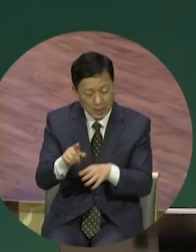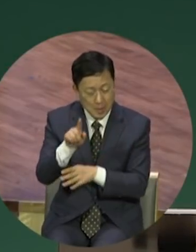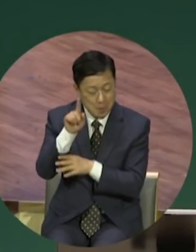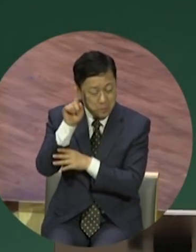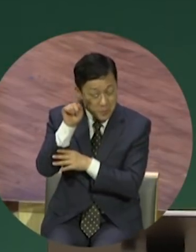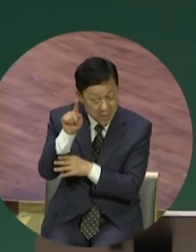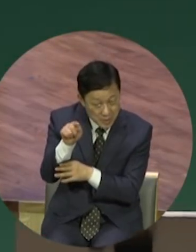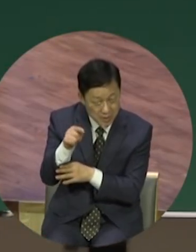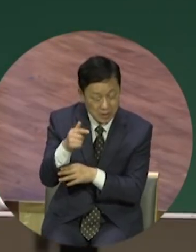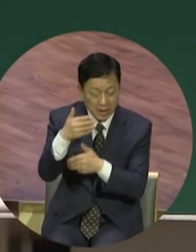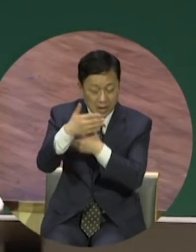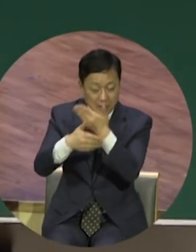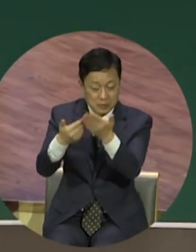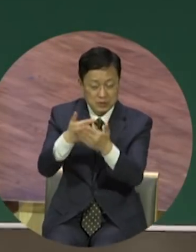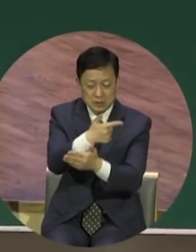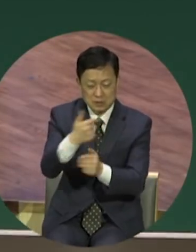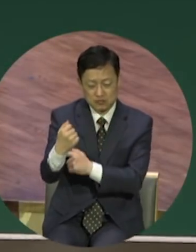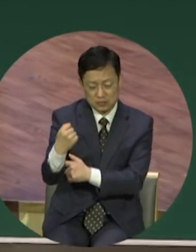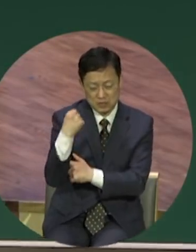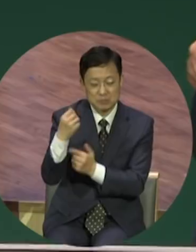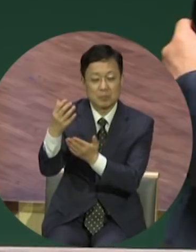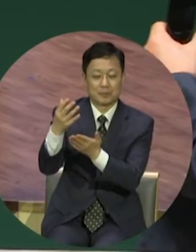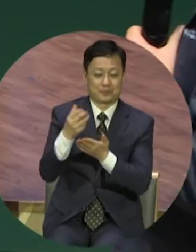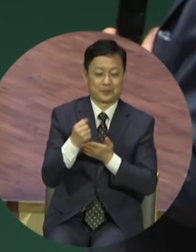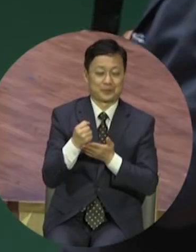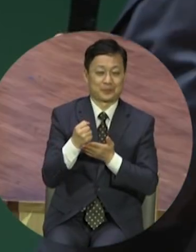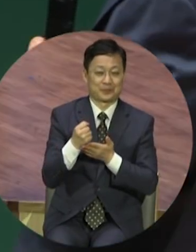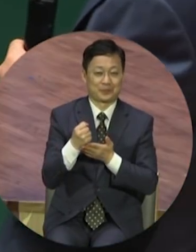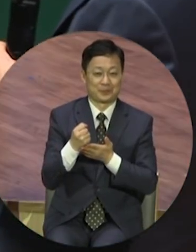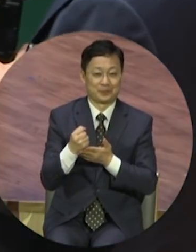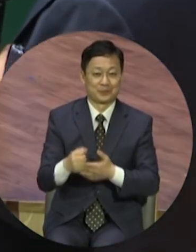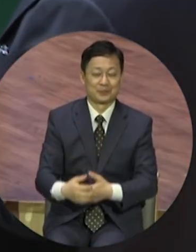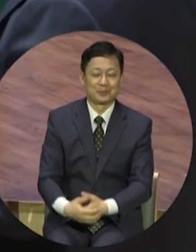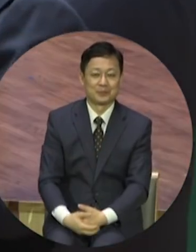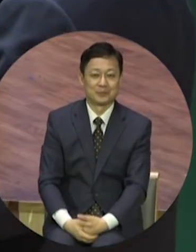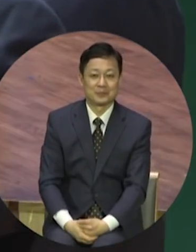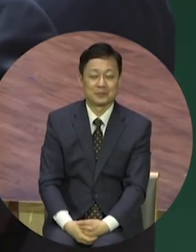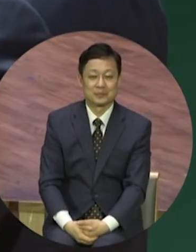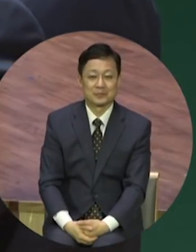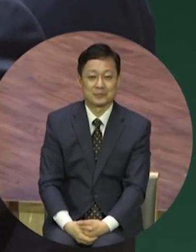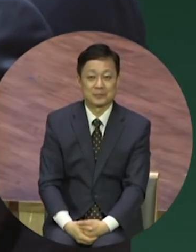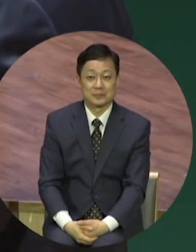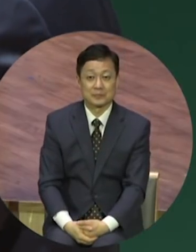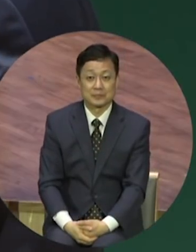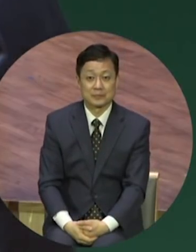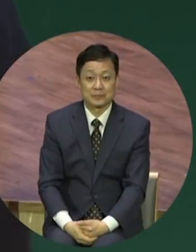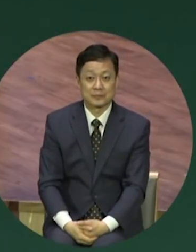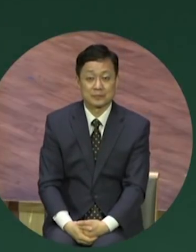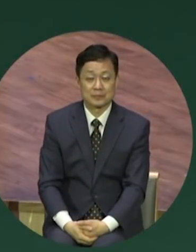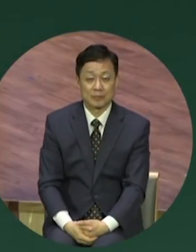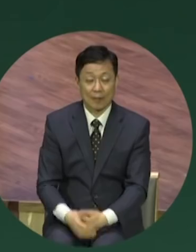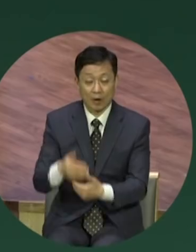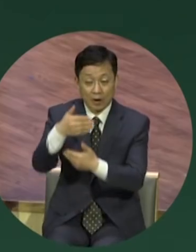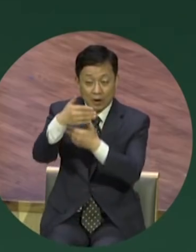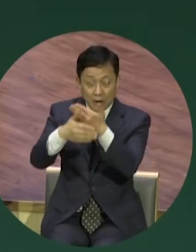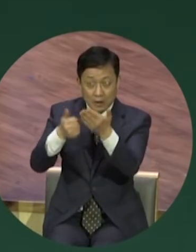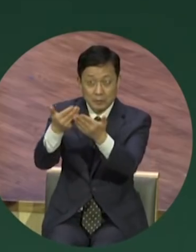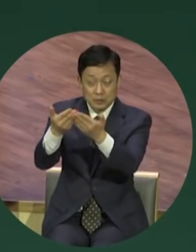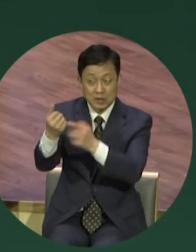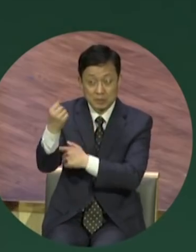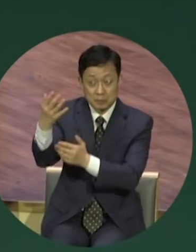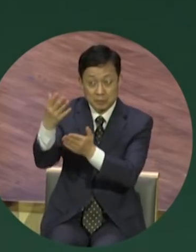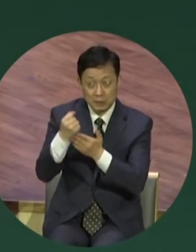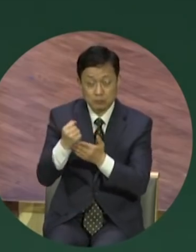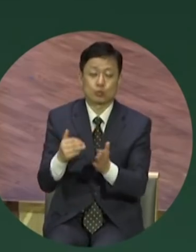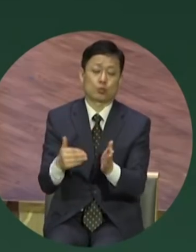receive their lifelong answers, but going beyond that, they were able to enjoy the strength on a daily basis. 그걸로 끝입니다. And with that, 우리는 기도 응답 왔다